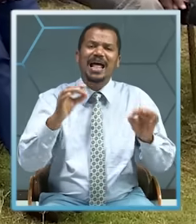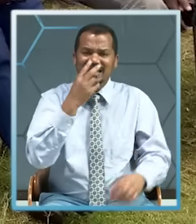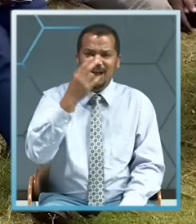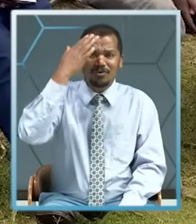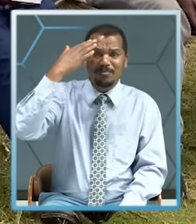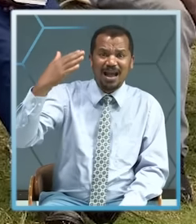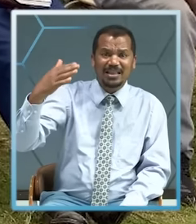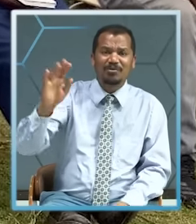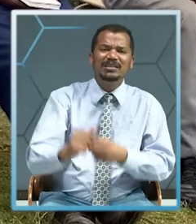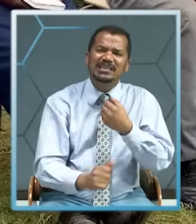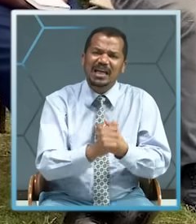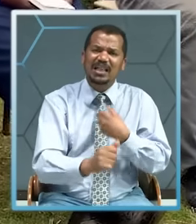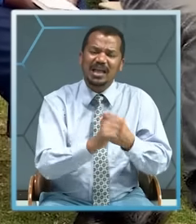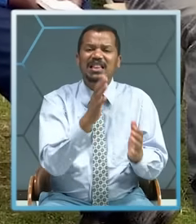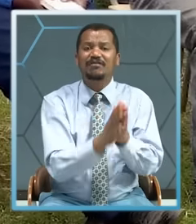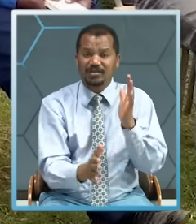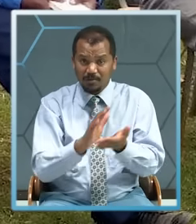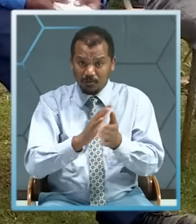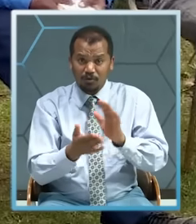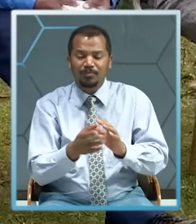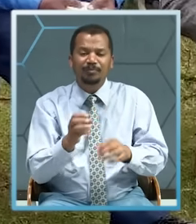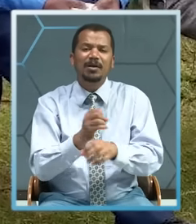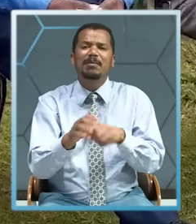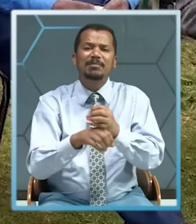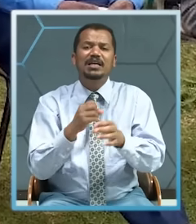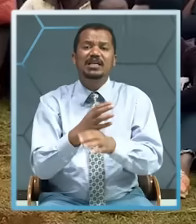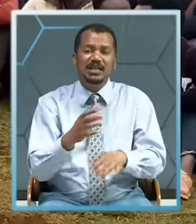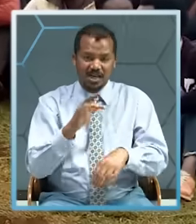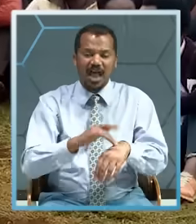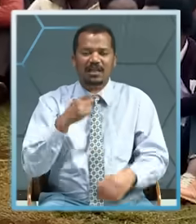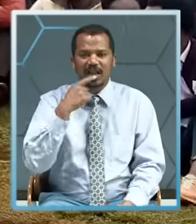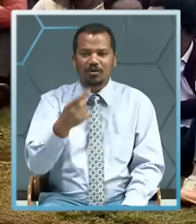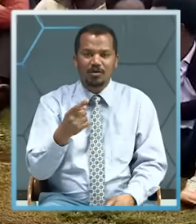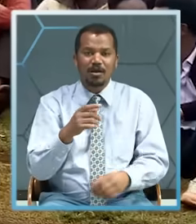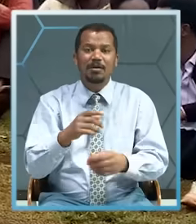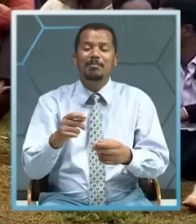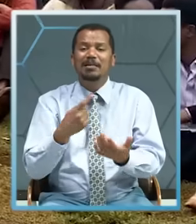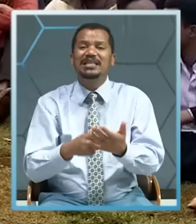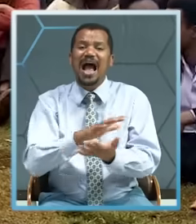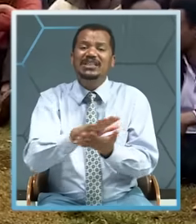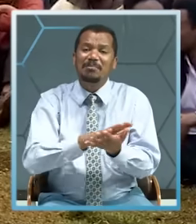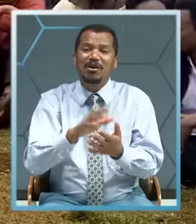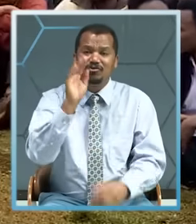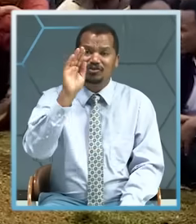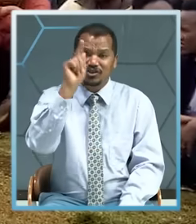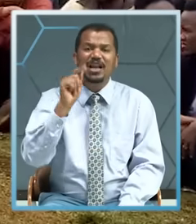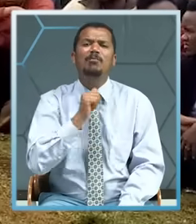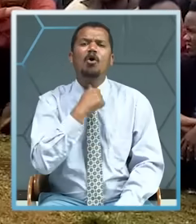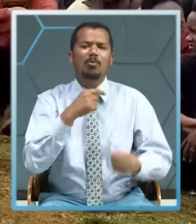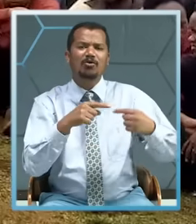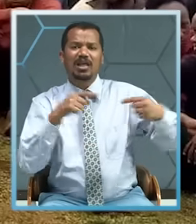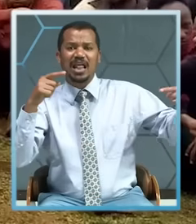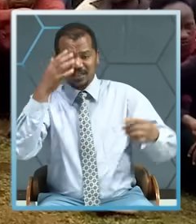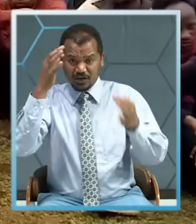ላይ በታሪክ ታይቶ የማይታወቅ ጥቃት እየፈጸመ መሆኑን በምክክር መድረኩ ተነስተዋል። በመድረኩ አሸባሪው ሸኔ